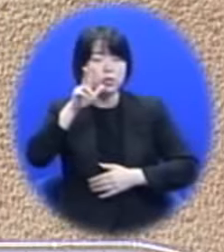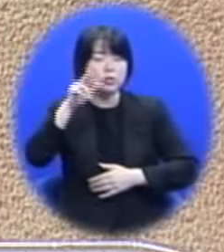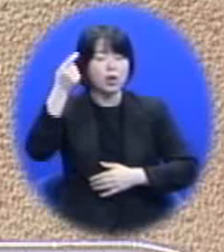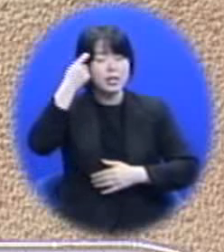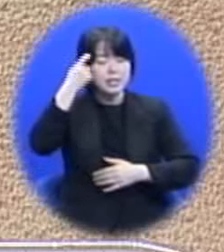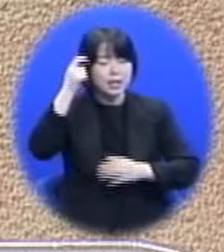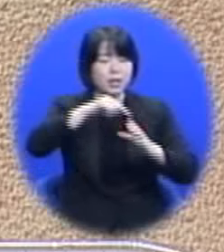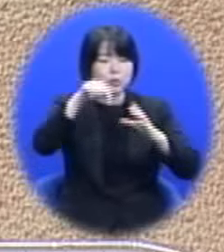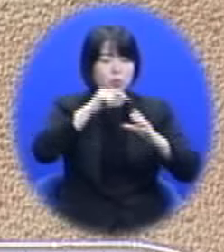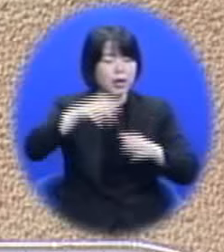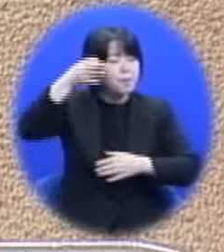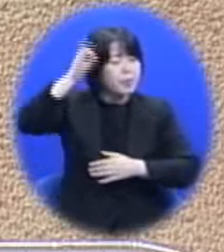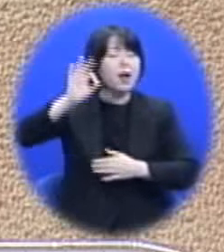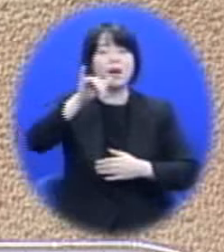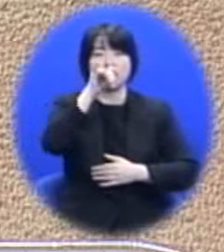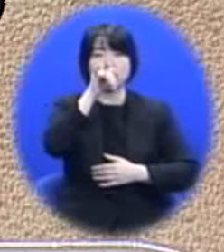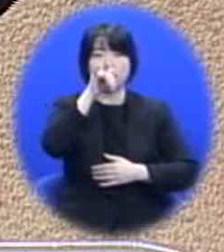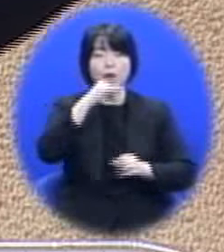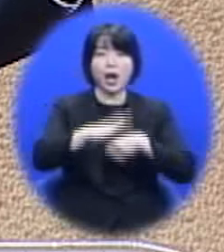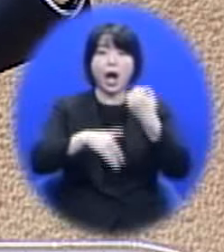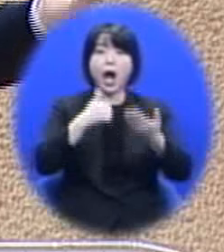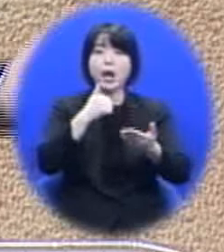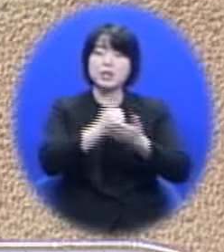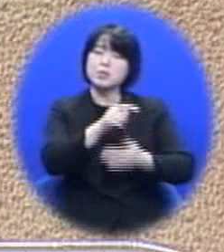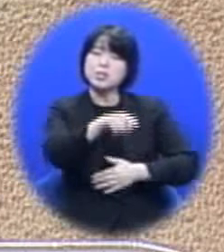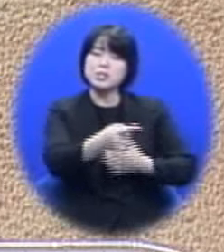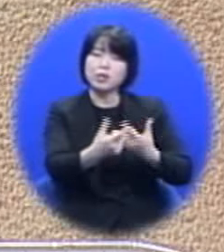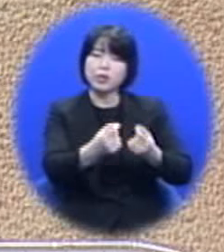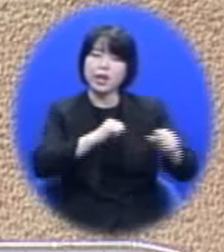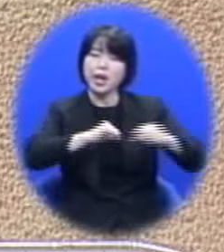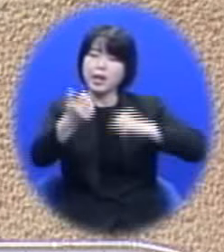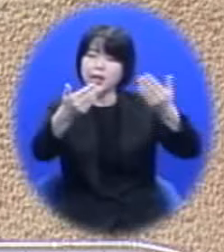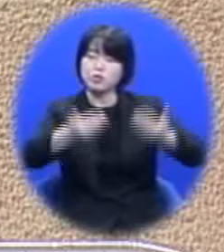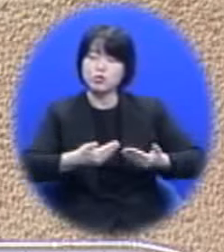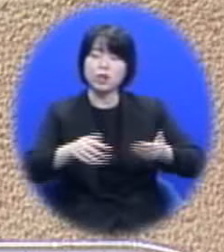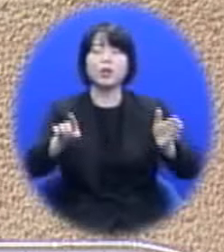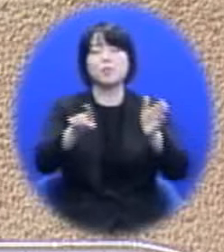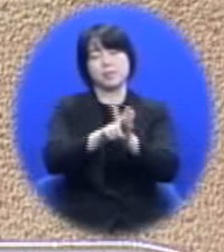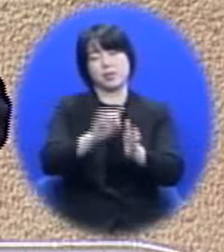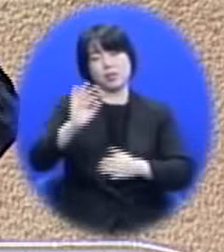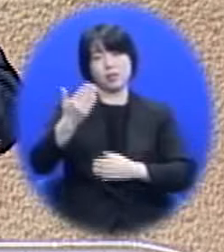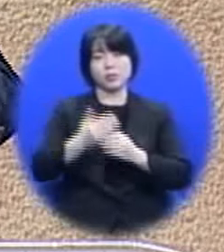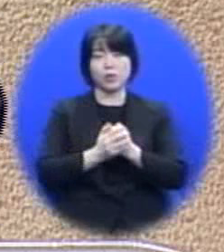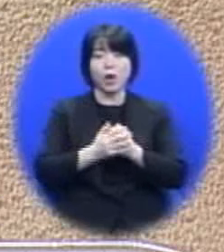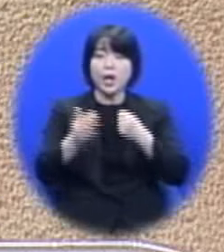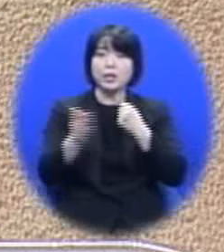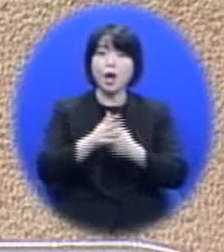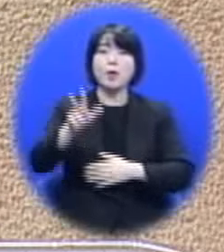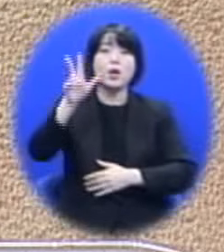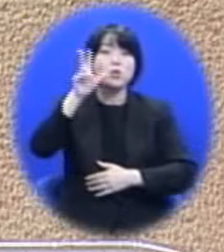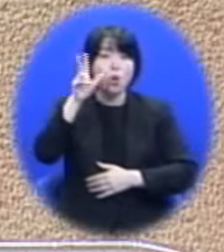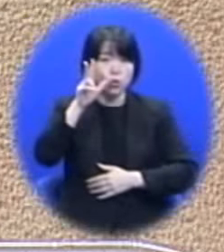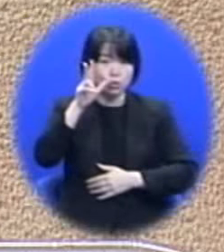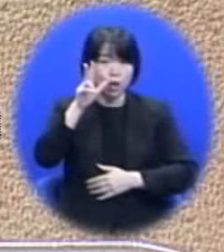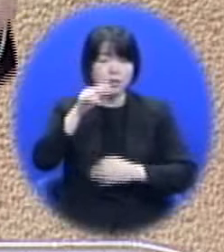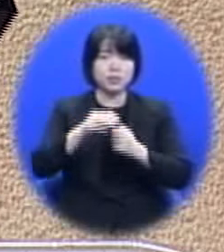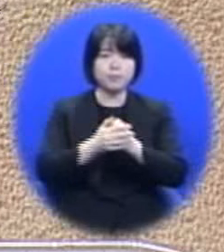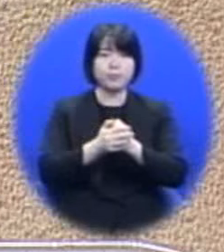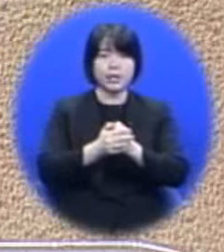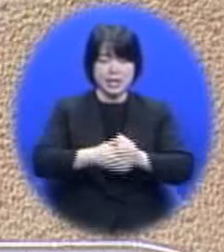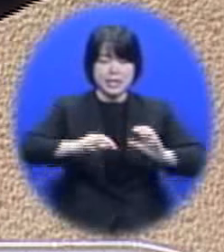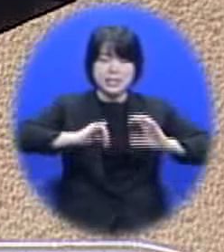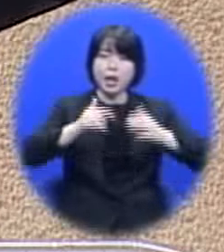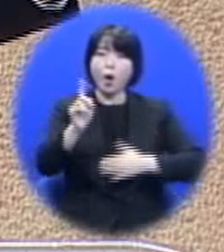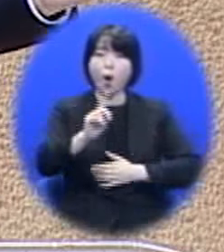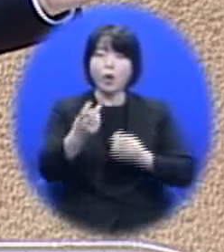깨달아졌어요. 하나님이 그렇게 하실 것이라는 게 믿어졌어요. 그러니까 여호수아는 세상에